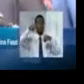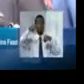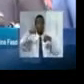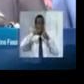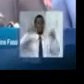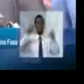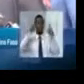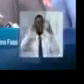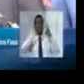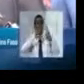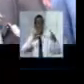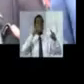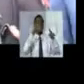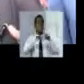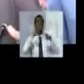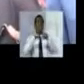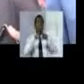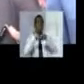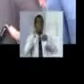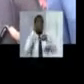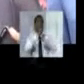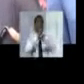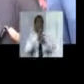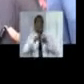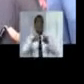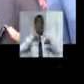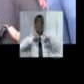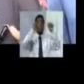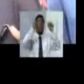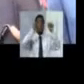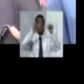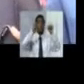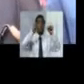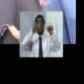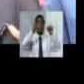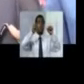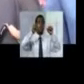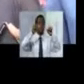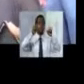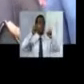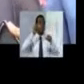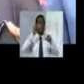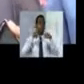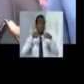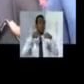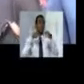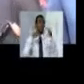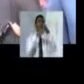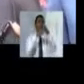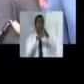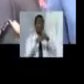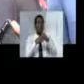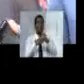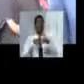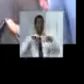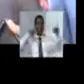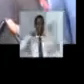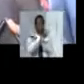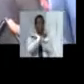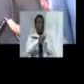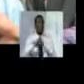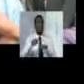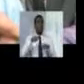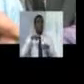grande ville comme Abidjan. Mais il faut continuer parce que la lutte contre la criminalité, contre l'insécurité, est une